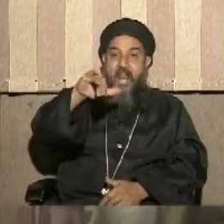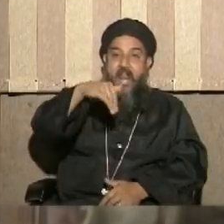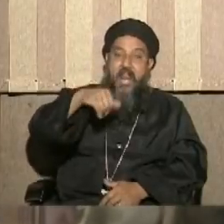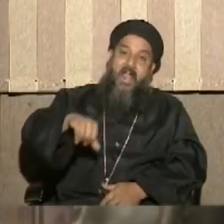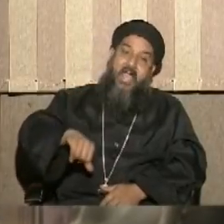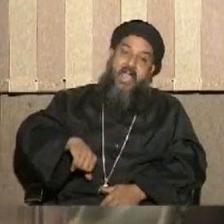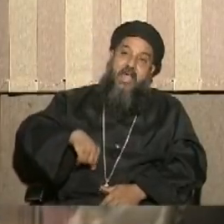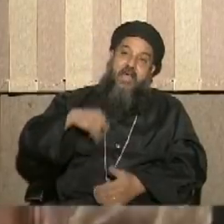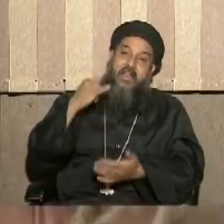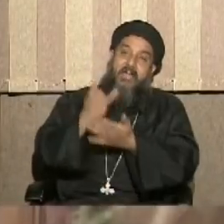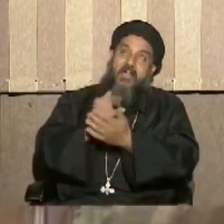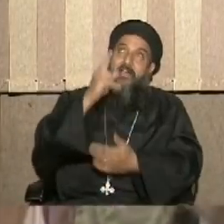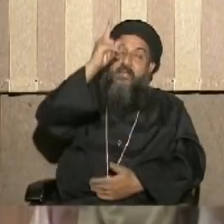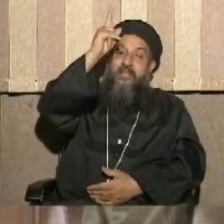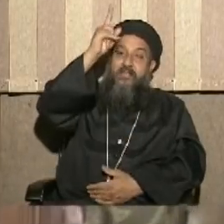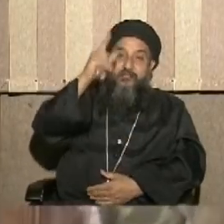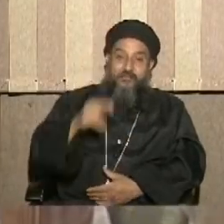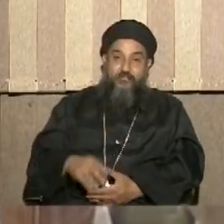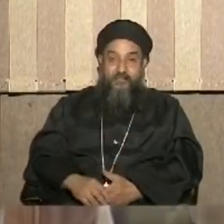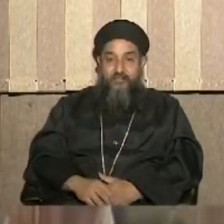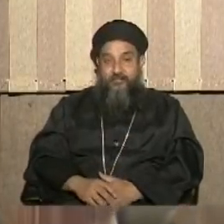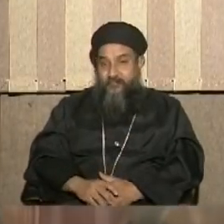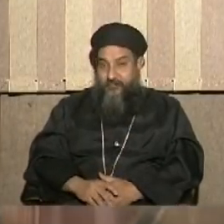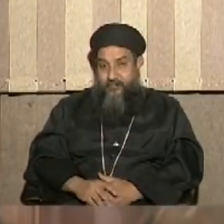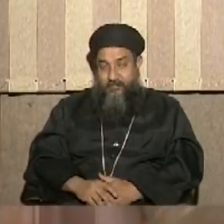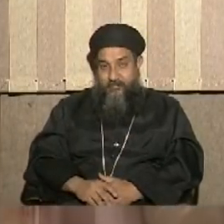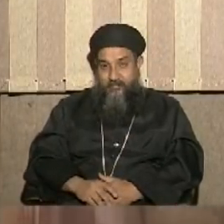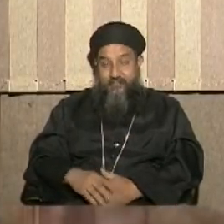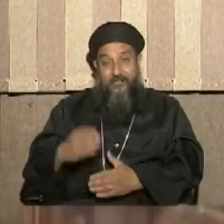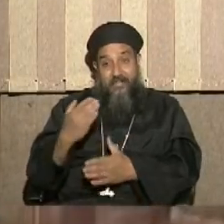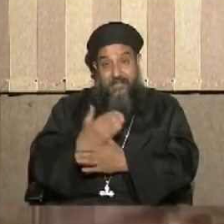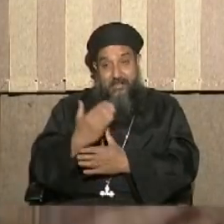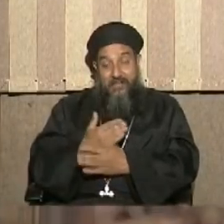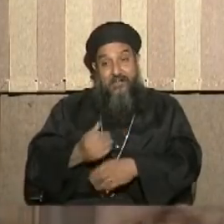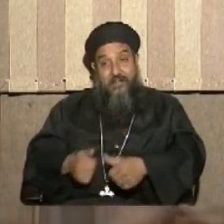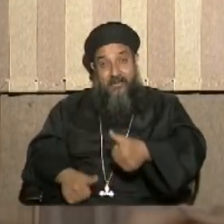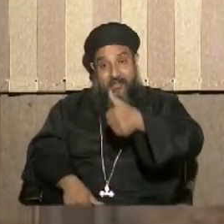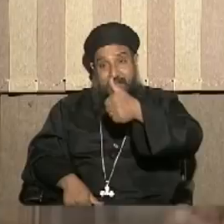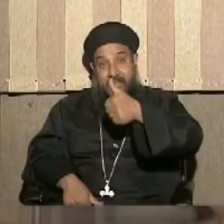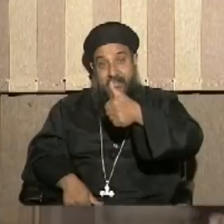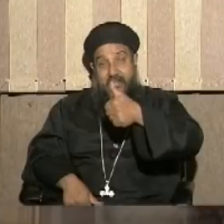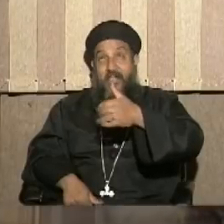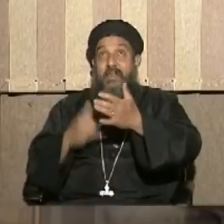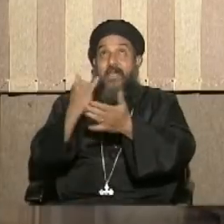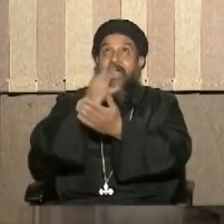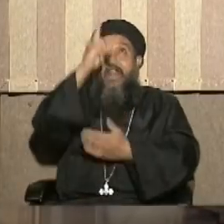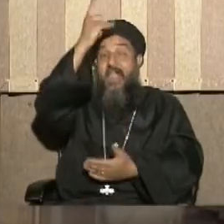لأجل انتصار